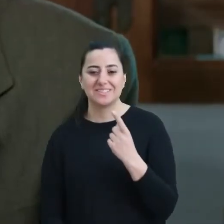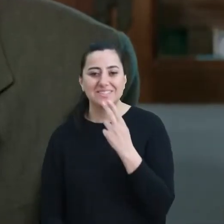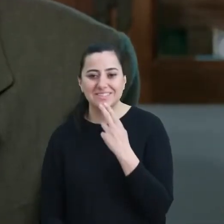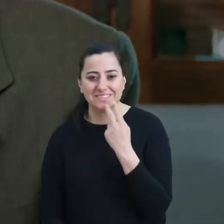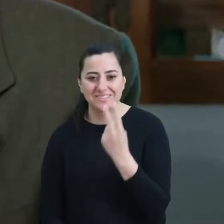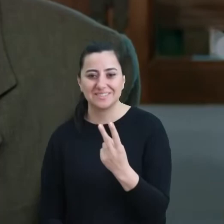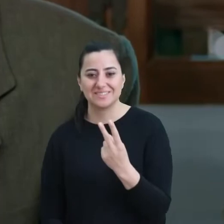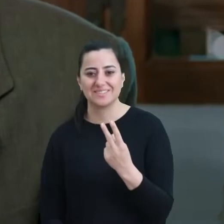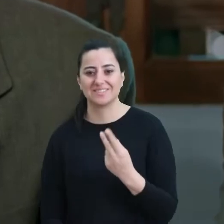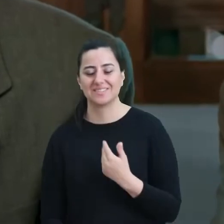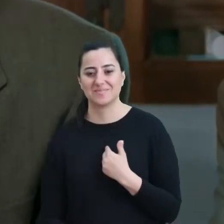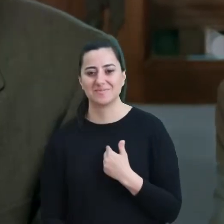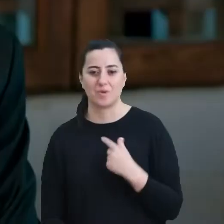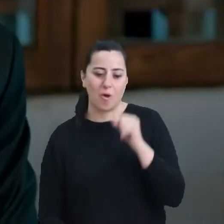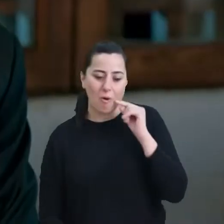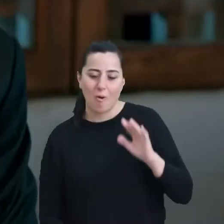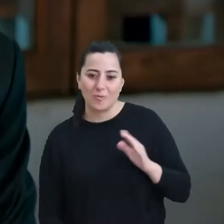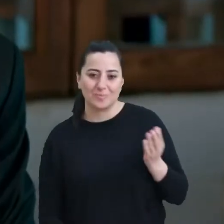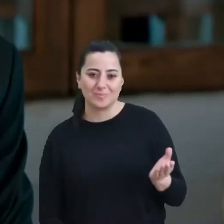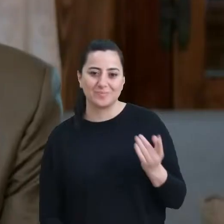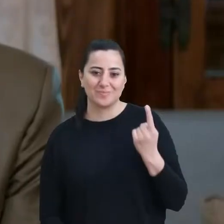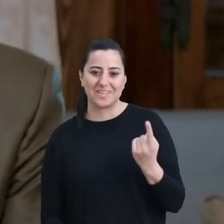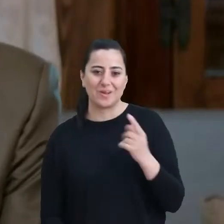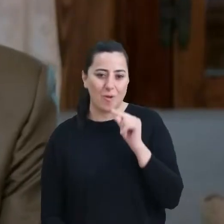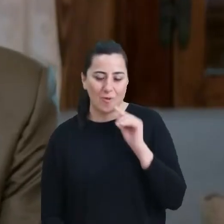kızımızı, bir denecik oğlumuza